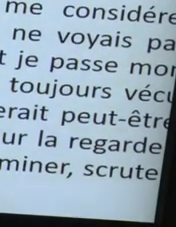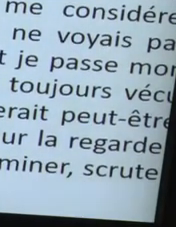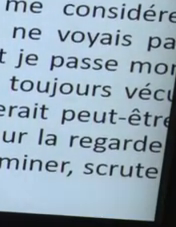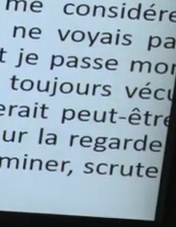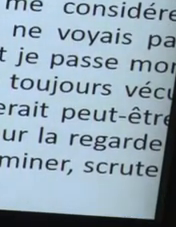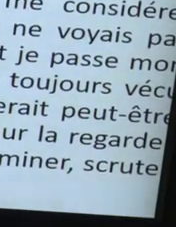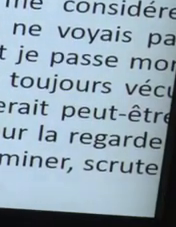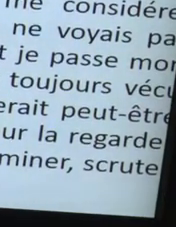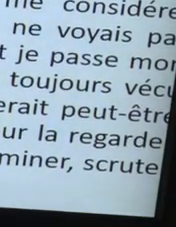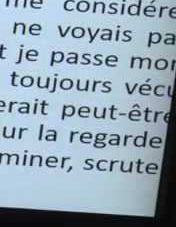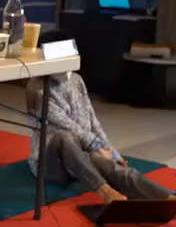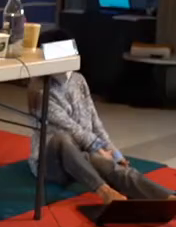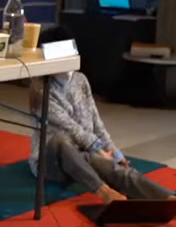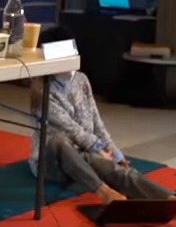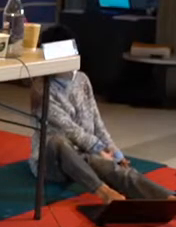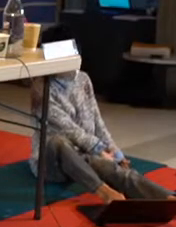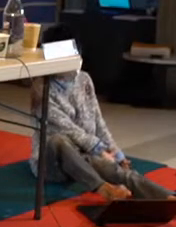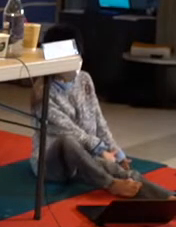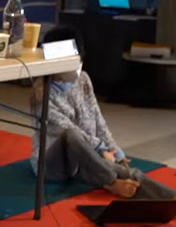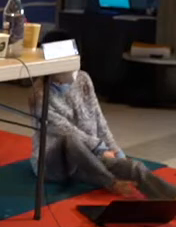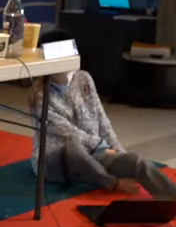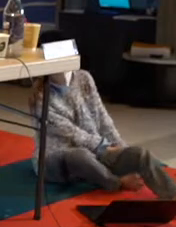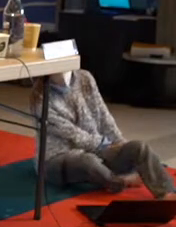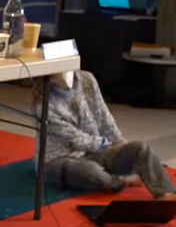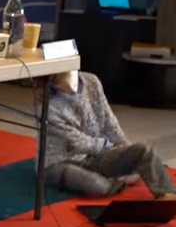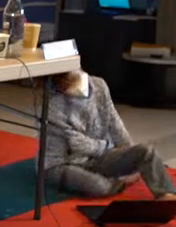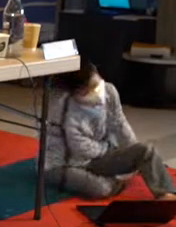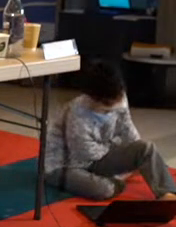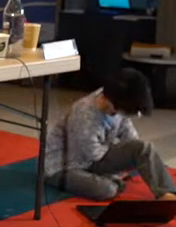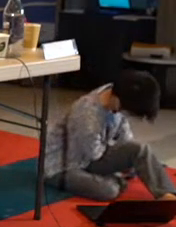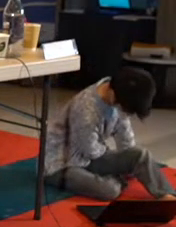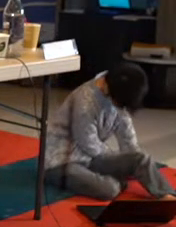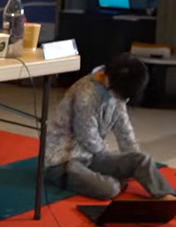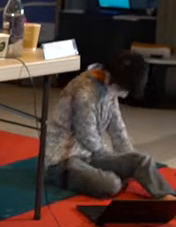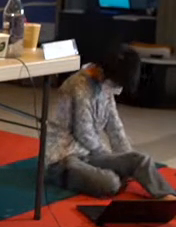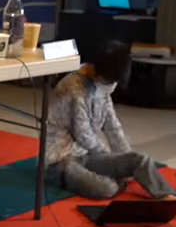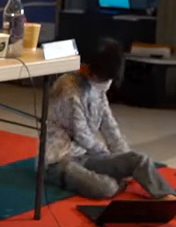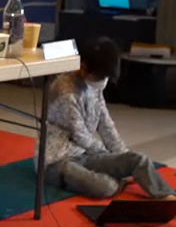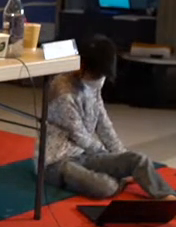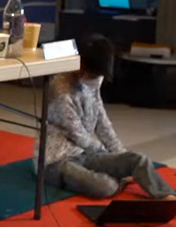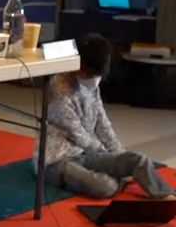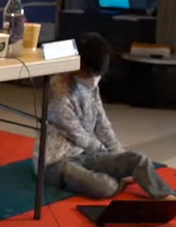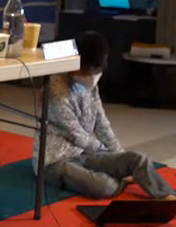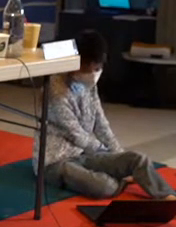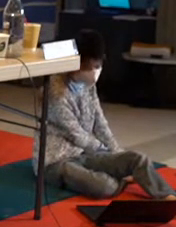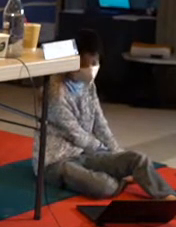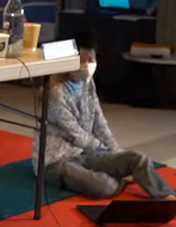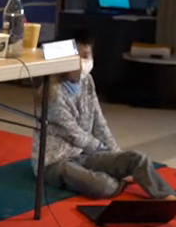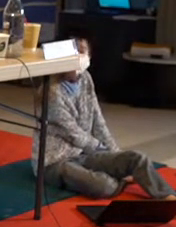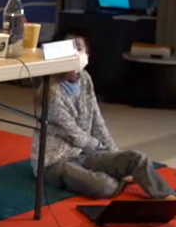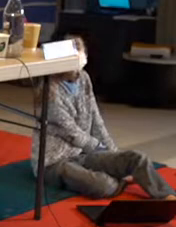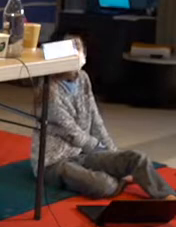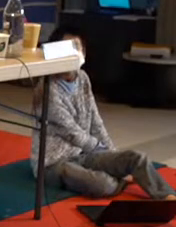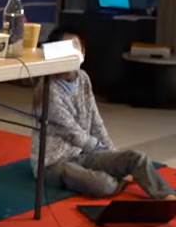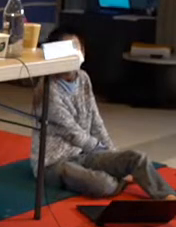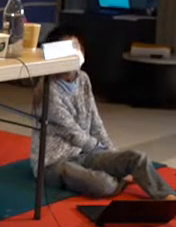et ses plus petits sillons. À la surface de mon incrédulité, je vois d'abord ces mots. Ici, c'est un